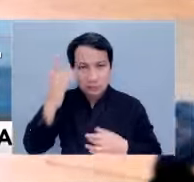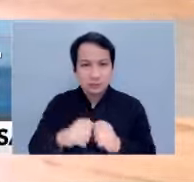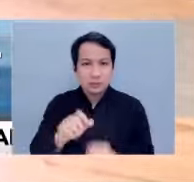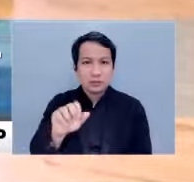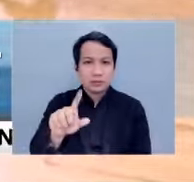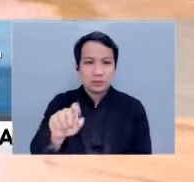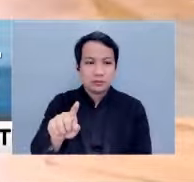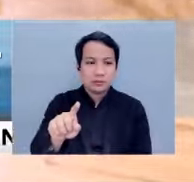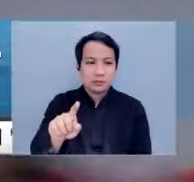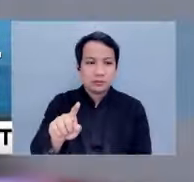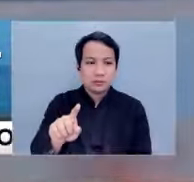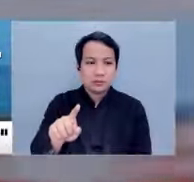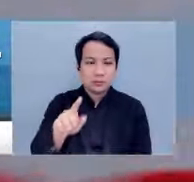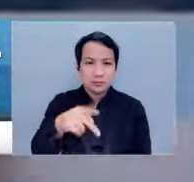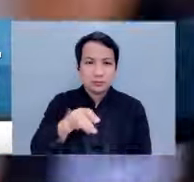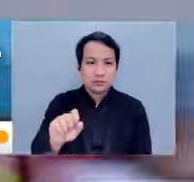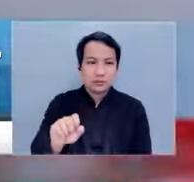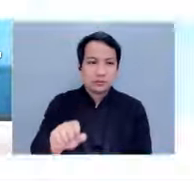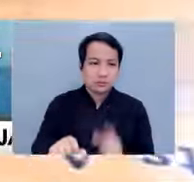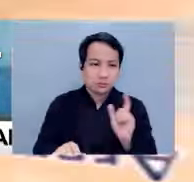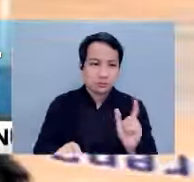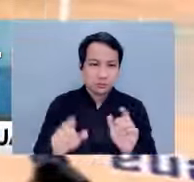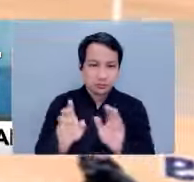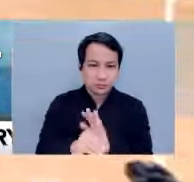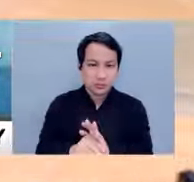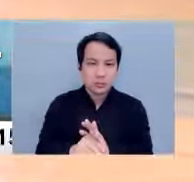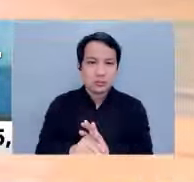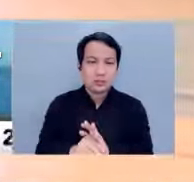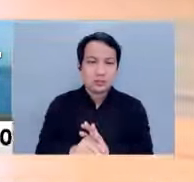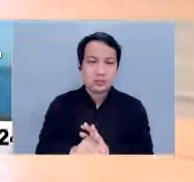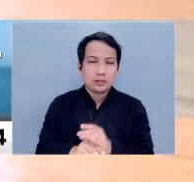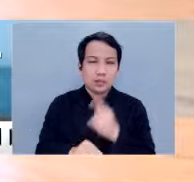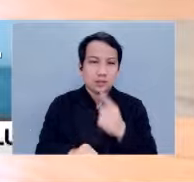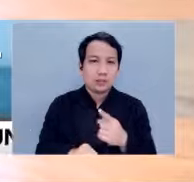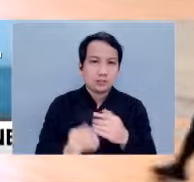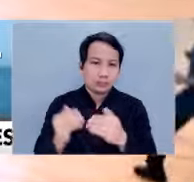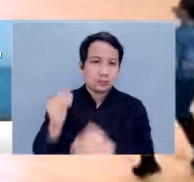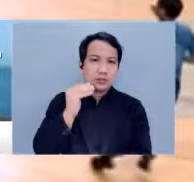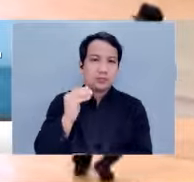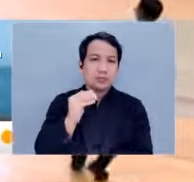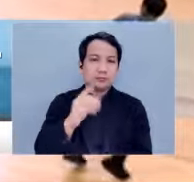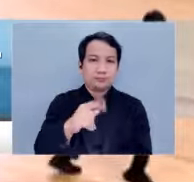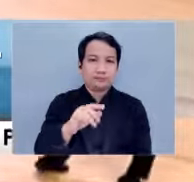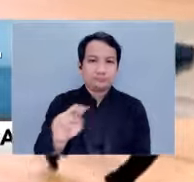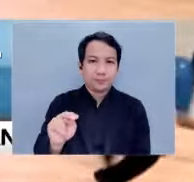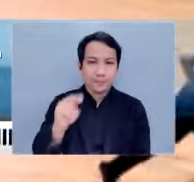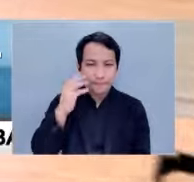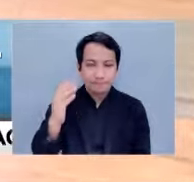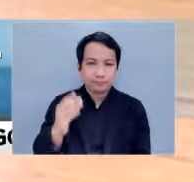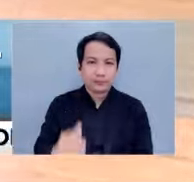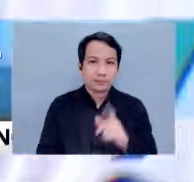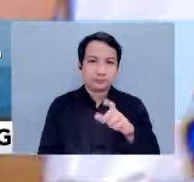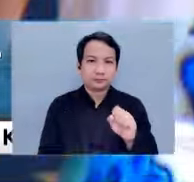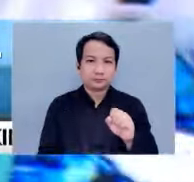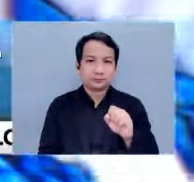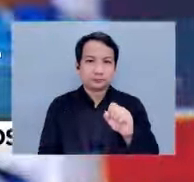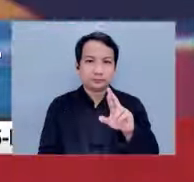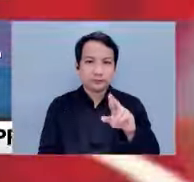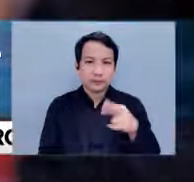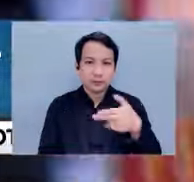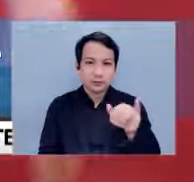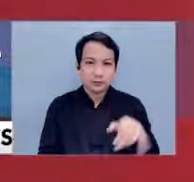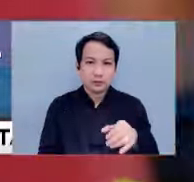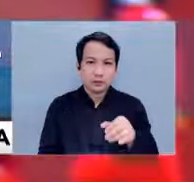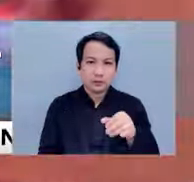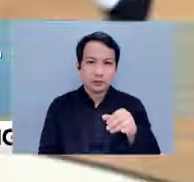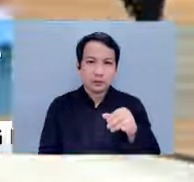si Pugoy sa 20 minutes sa hard court. Nanguna naman para sa TNT si Ralier Hollis Jefferson matapos gumawa ng